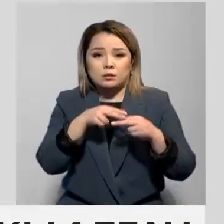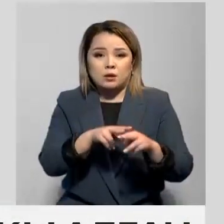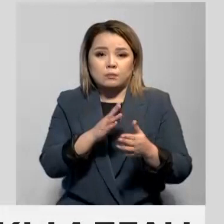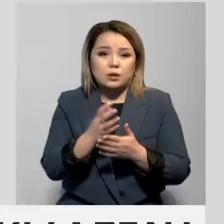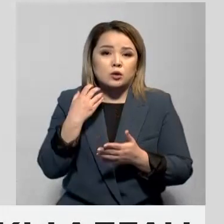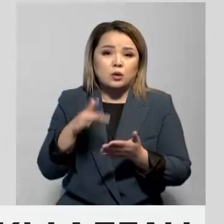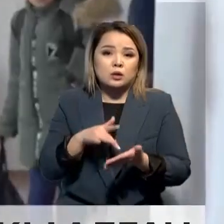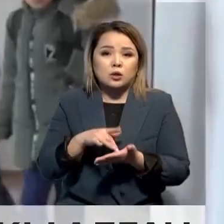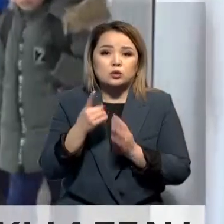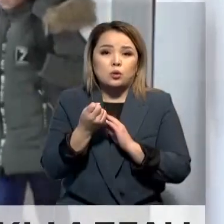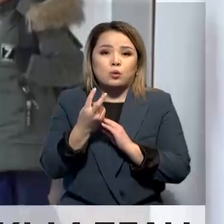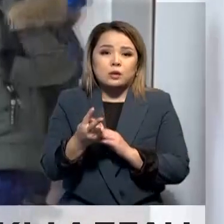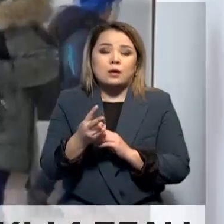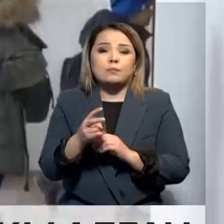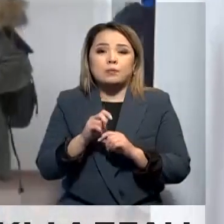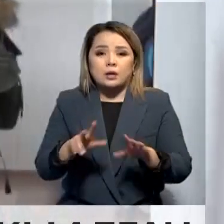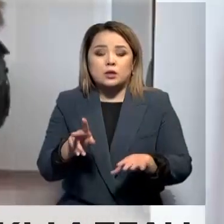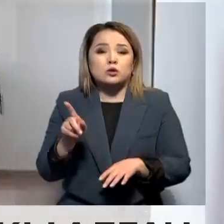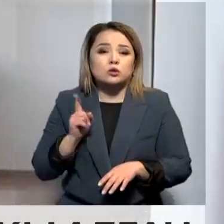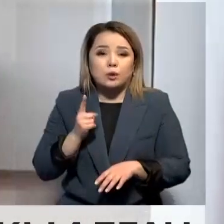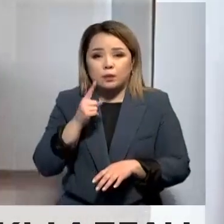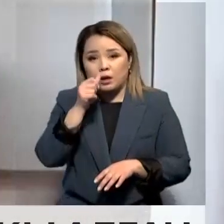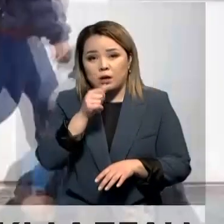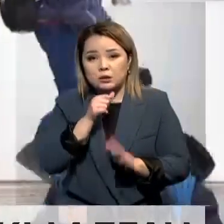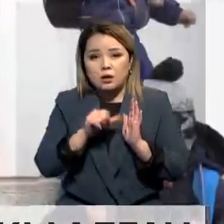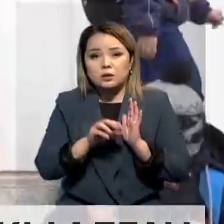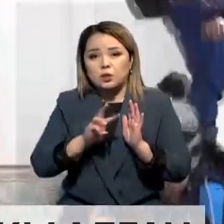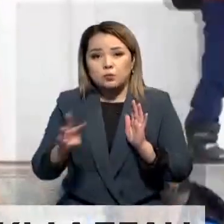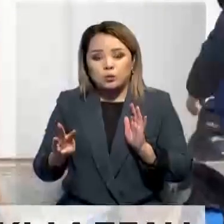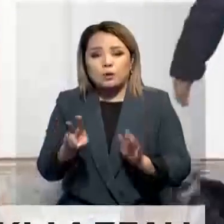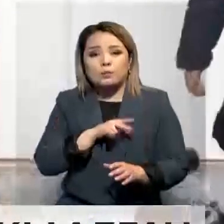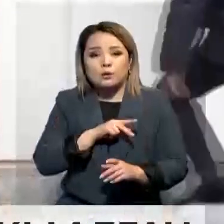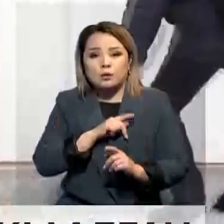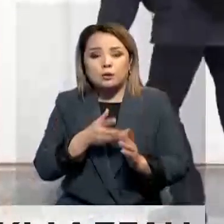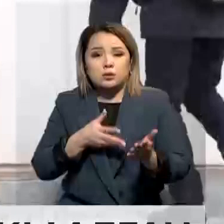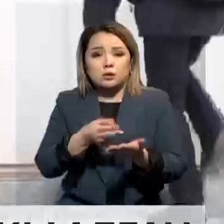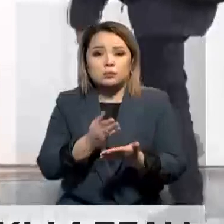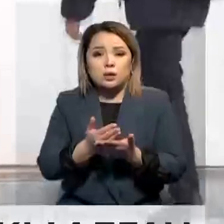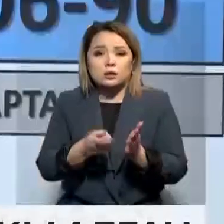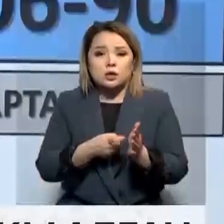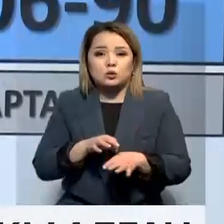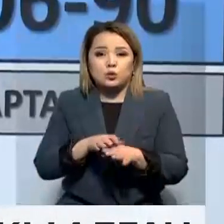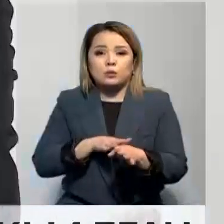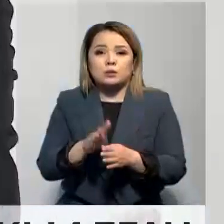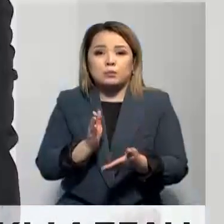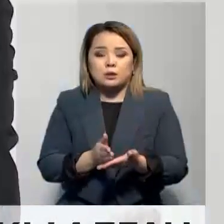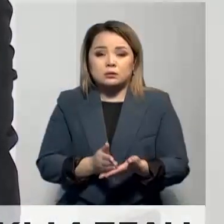нөмір 112 мектептің күзетшісіне бір айда 6 миллион теңге үстемақы төленген. Қазір тергеу жүріп жатыр.